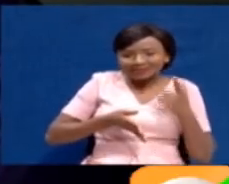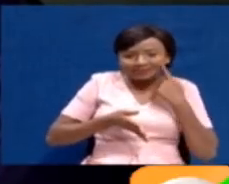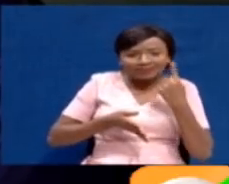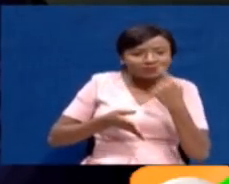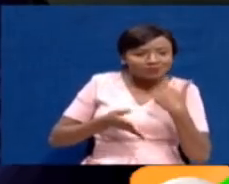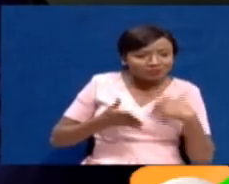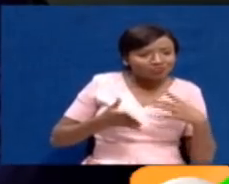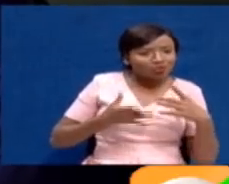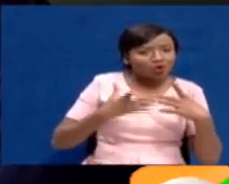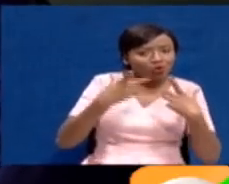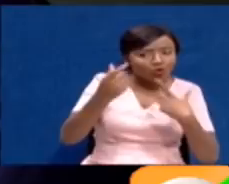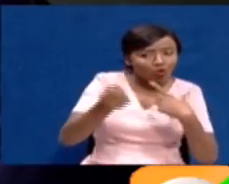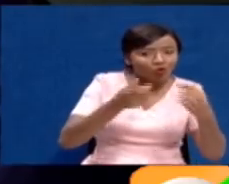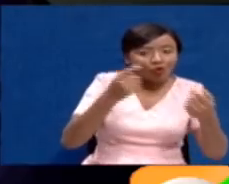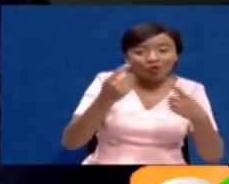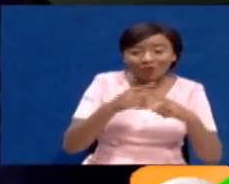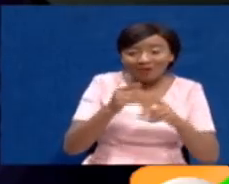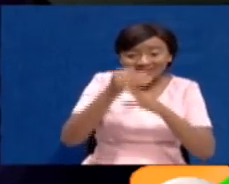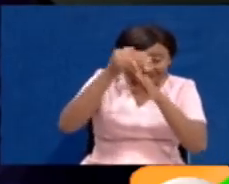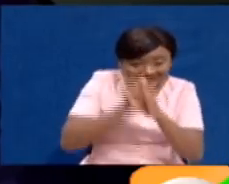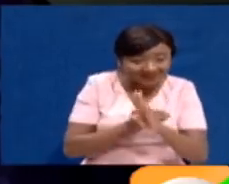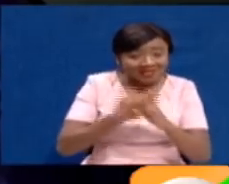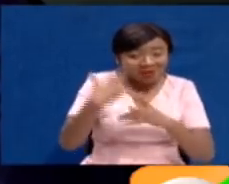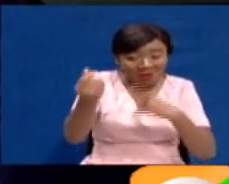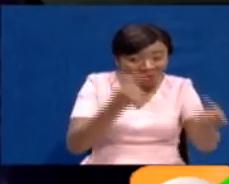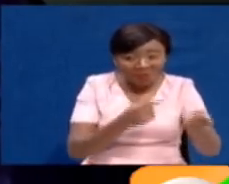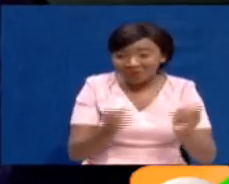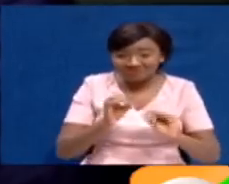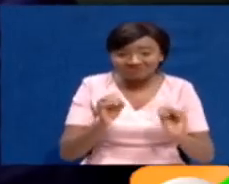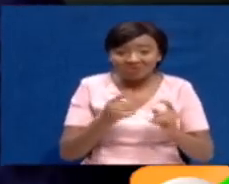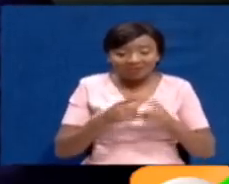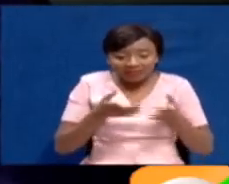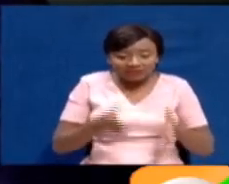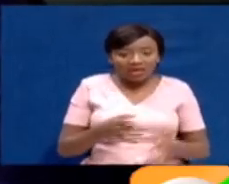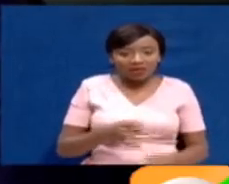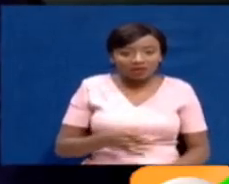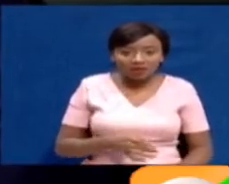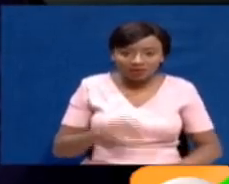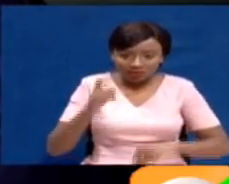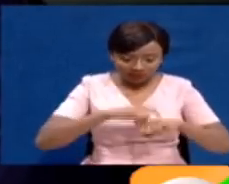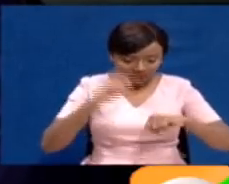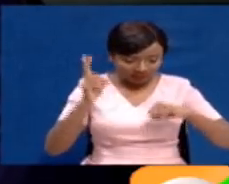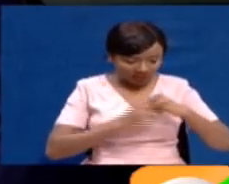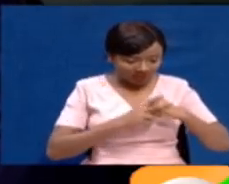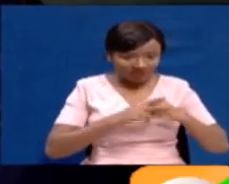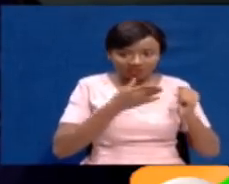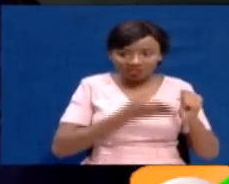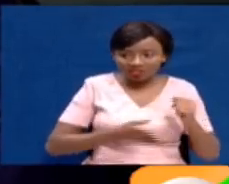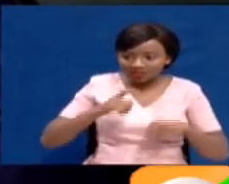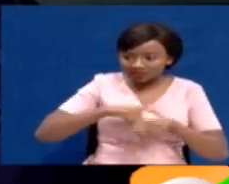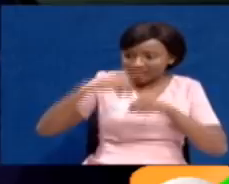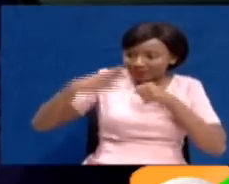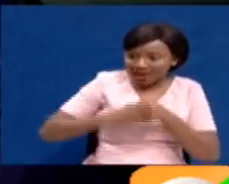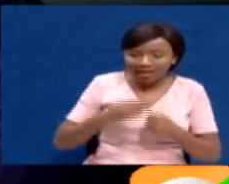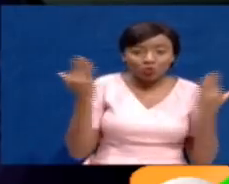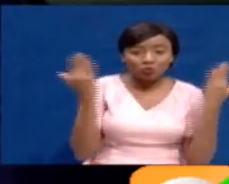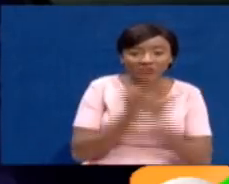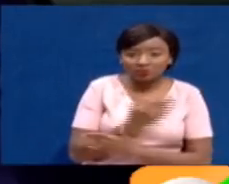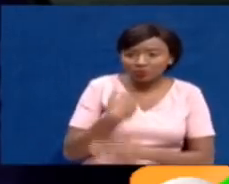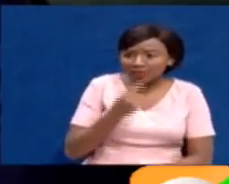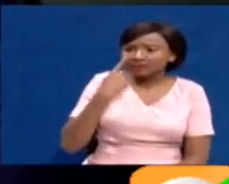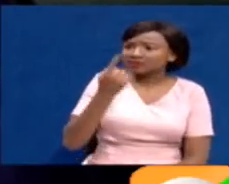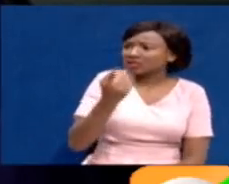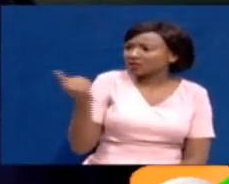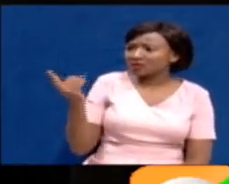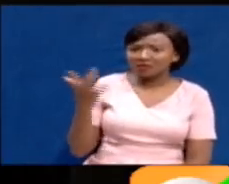kufanya nini kupungua kidogo lakini sasa hivi kuanzia saa 1 ukienda kuangalia saa unapata ni saa 3 asubuhi haifiki